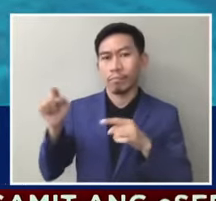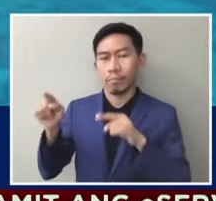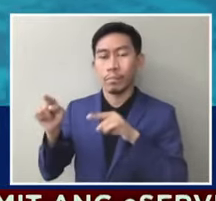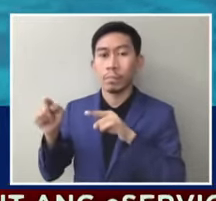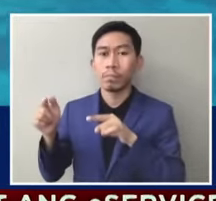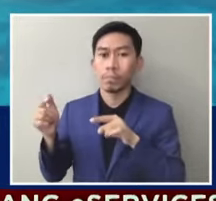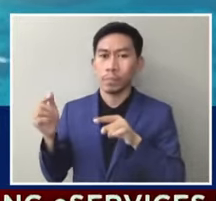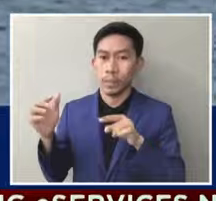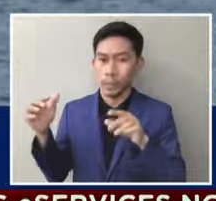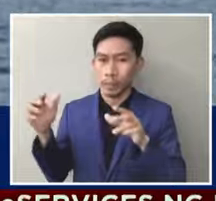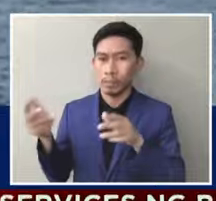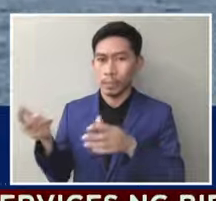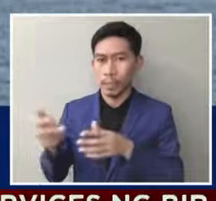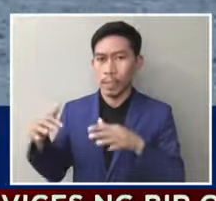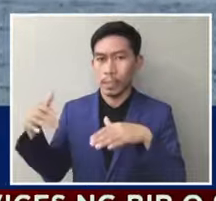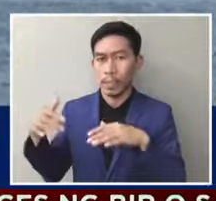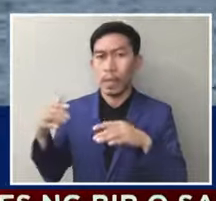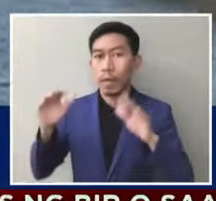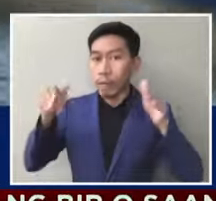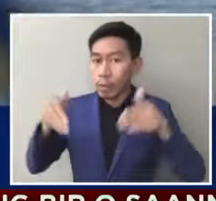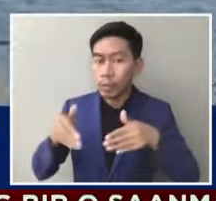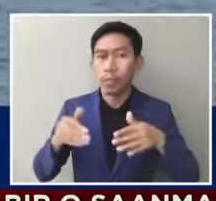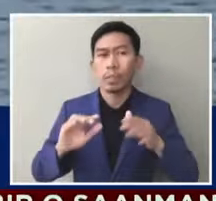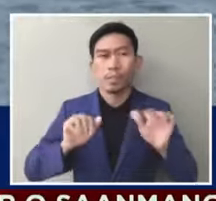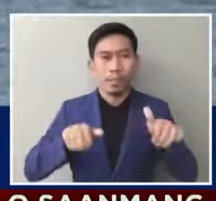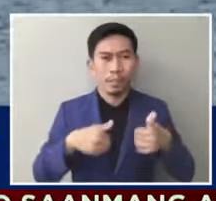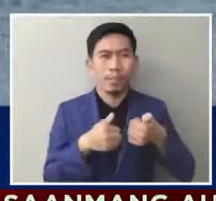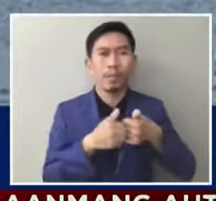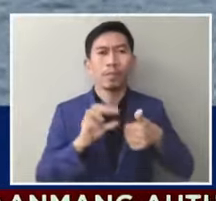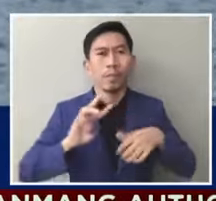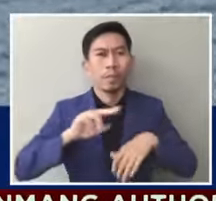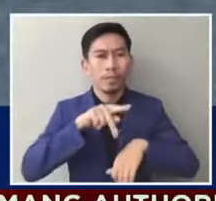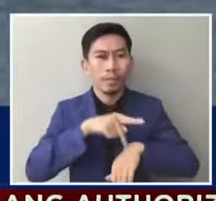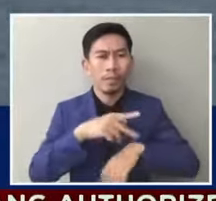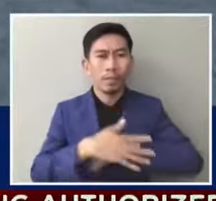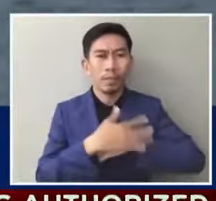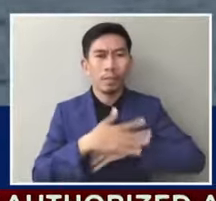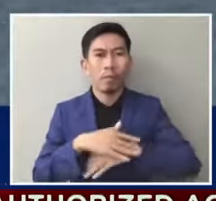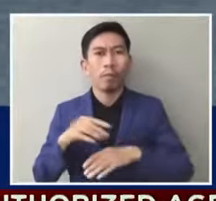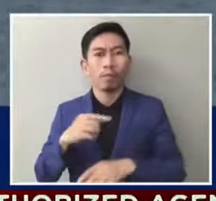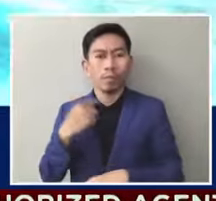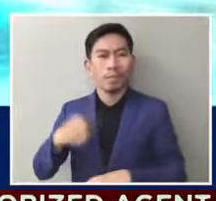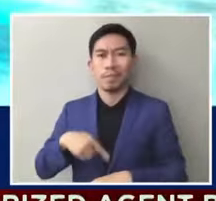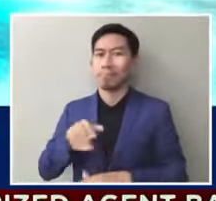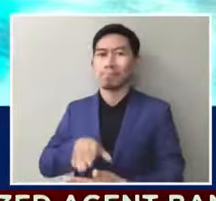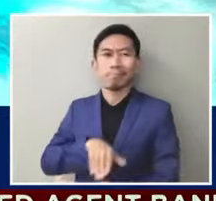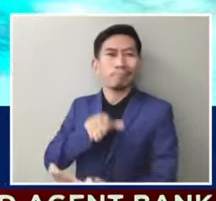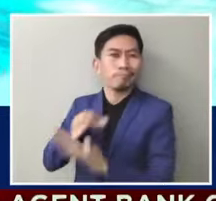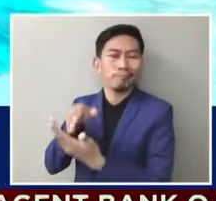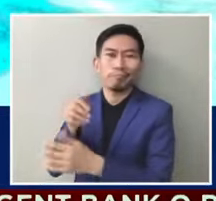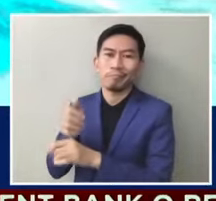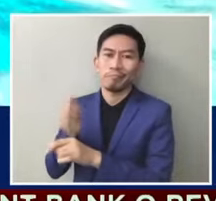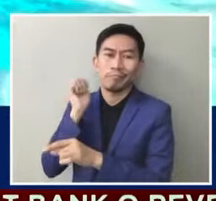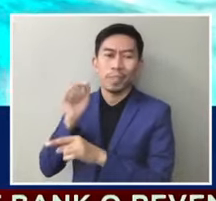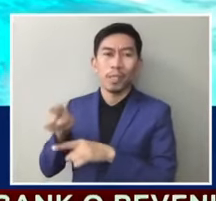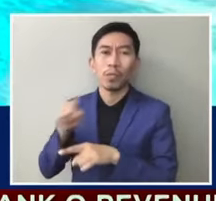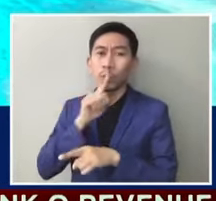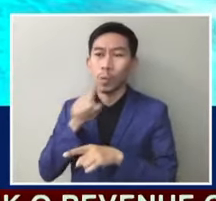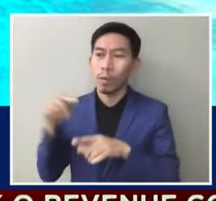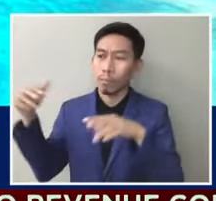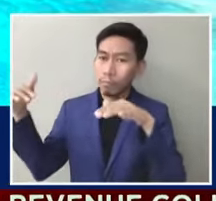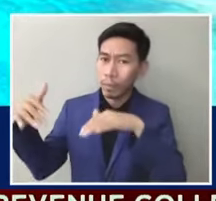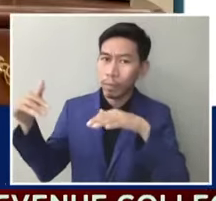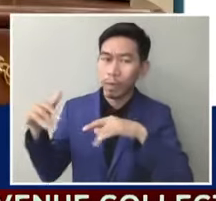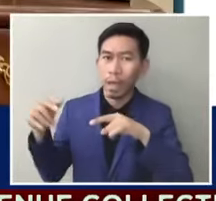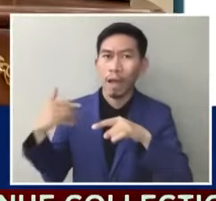sa mga hamong ito sa rehiyon. Nauna nang pumalag dito ang China. Nilalagay umano ng summit sa alanganin ang kapayapaan sa